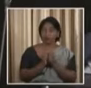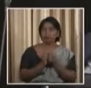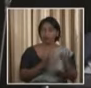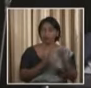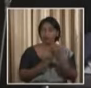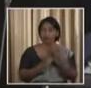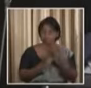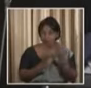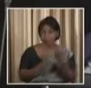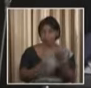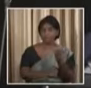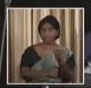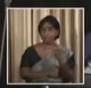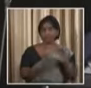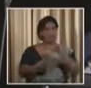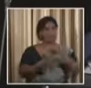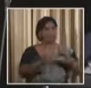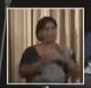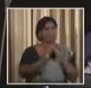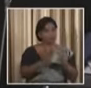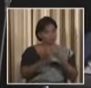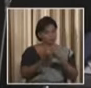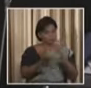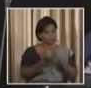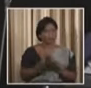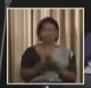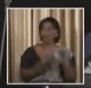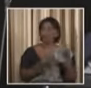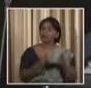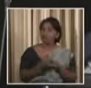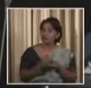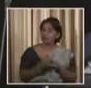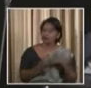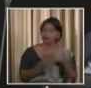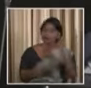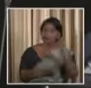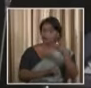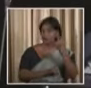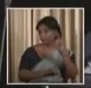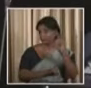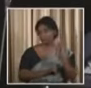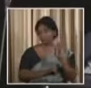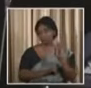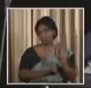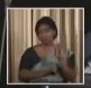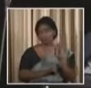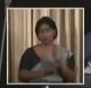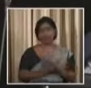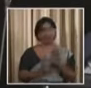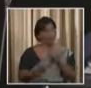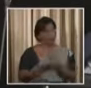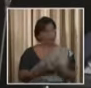පුළුවන් බලගතු ආයතනයක් බවට පත් කරලා තියෙනවා ඒ වගේම 1973